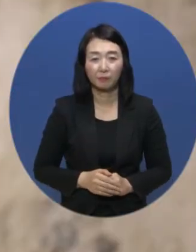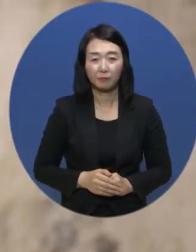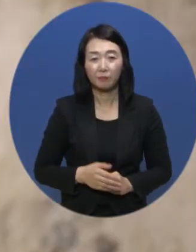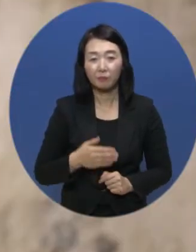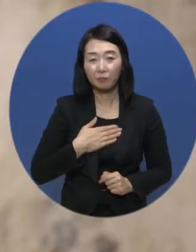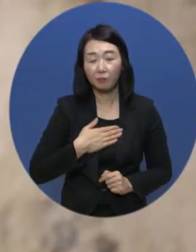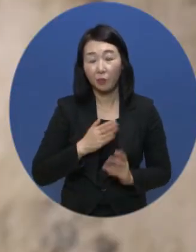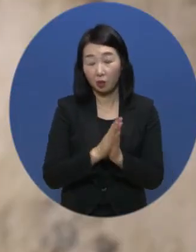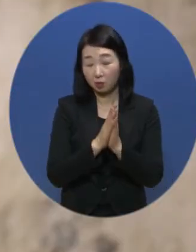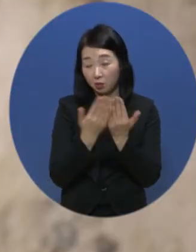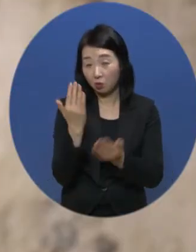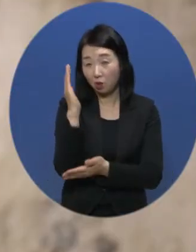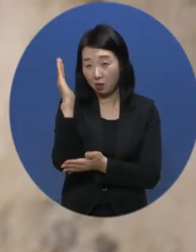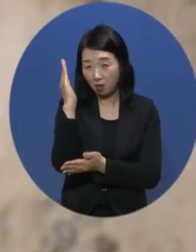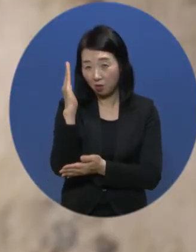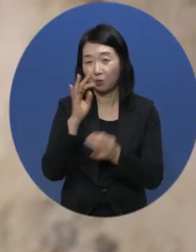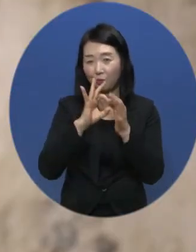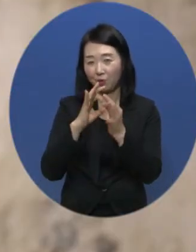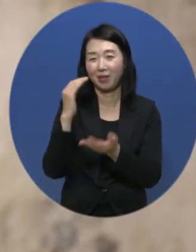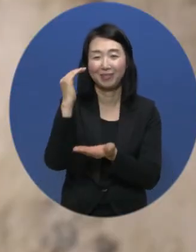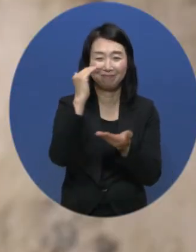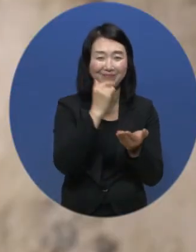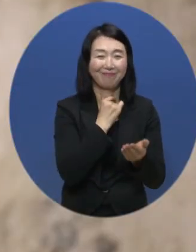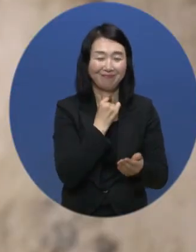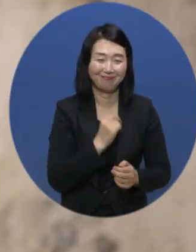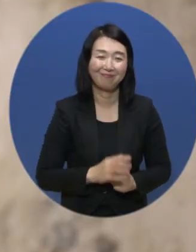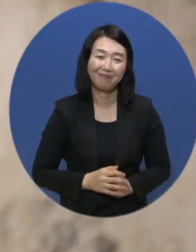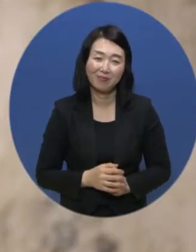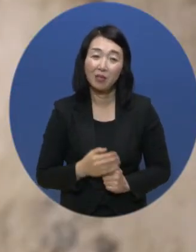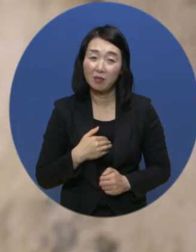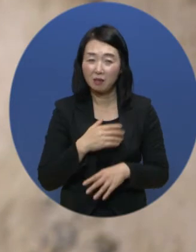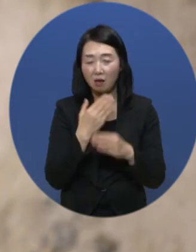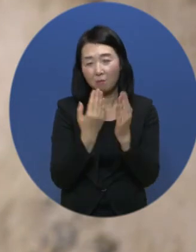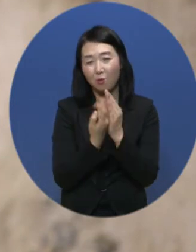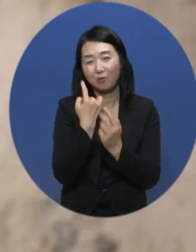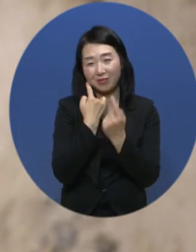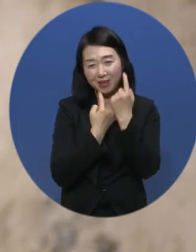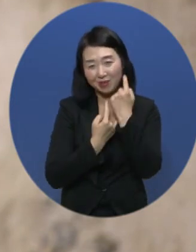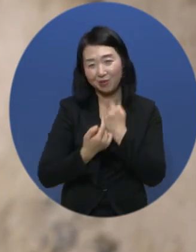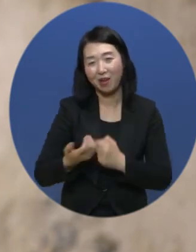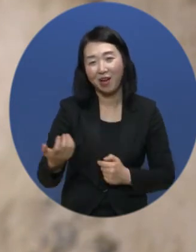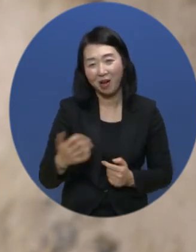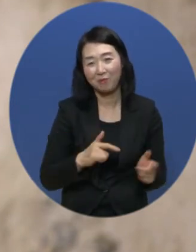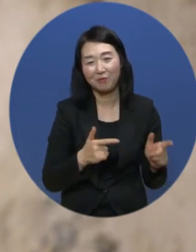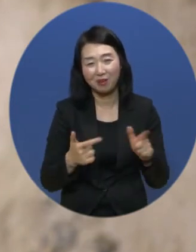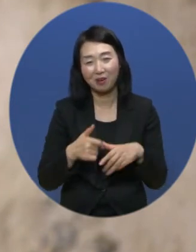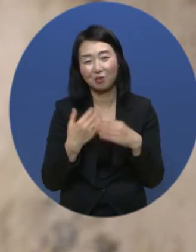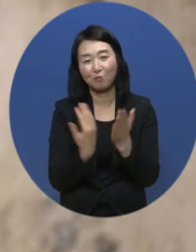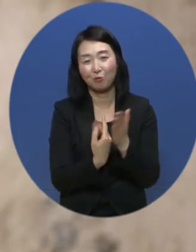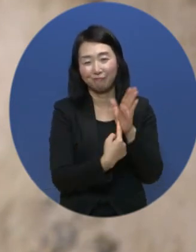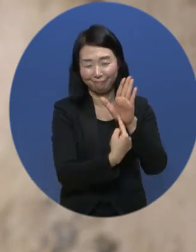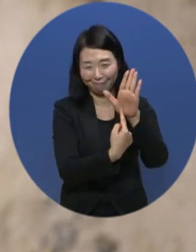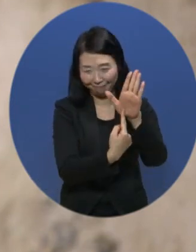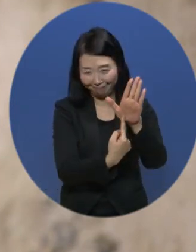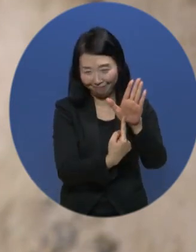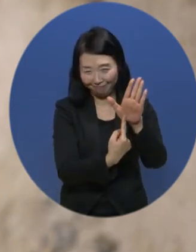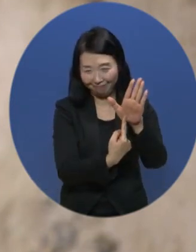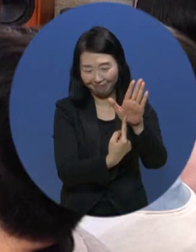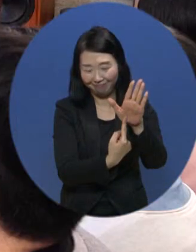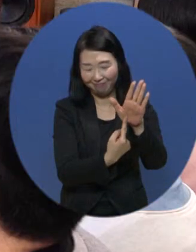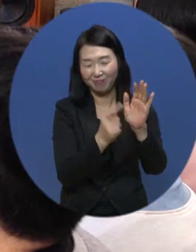책과 강연을 통해 말하고 싶었습니다. 나의 모든 상처와 아픔마저 드러내며 말하고